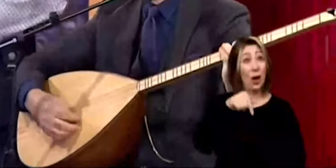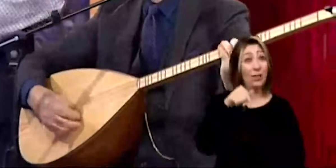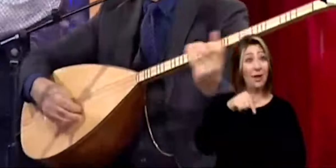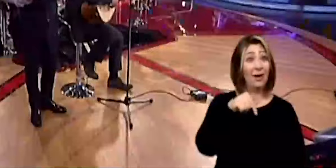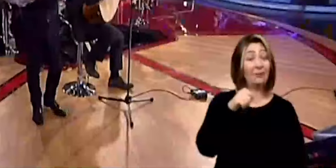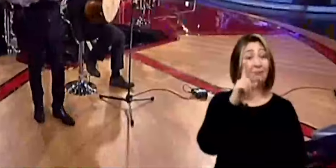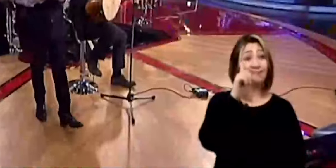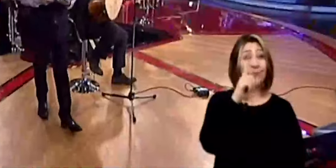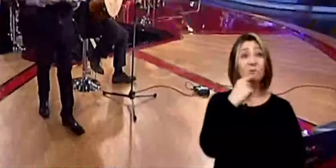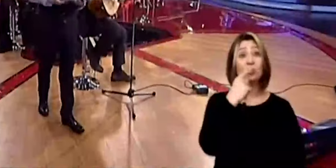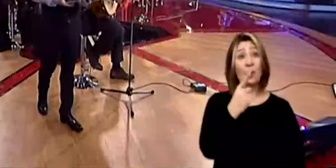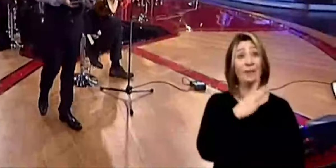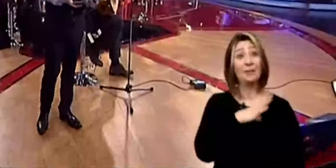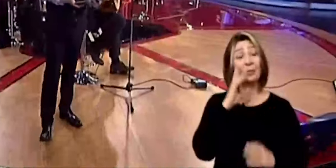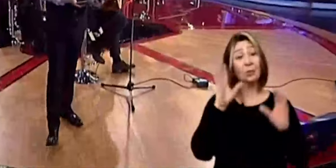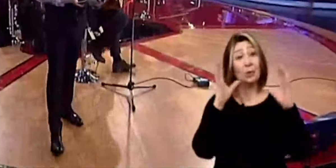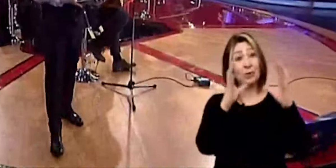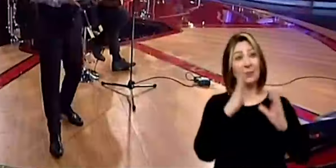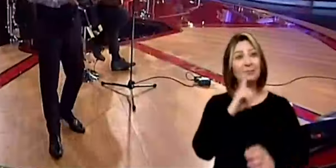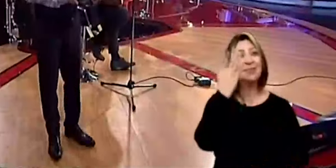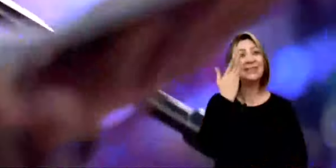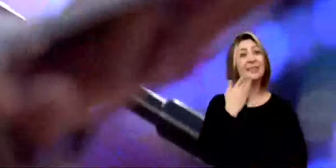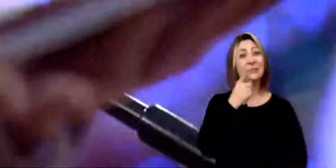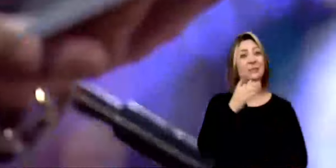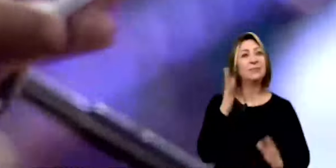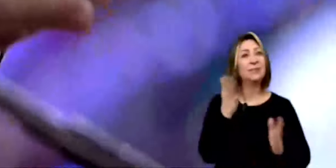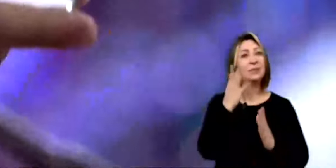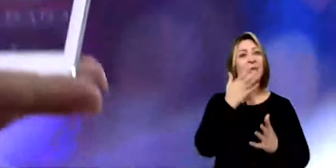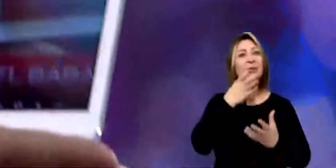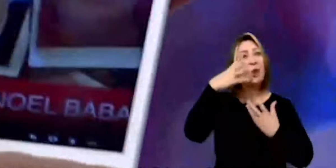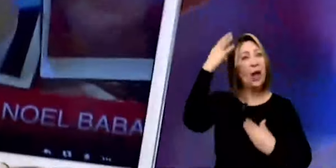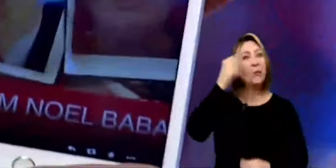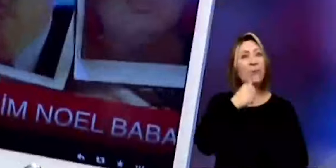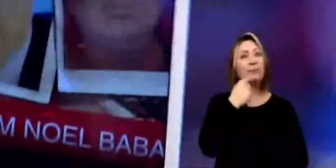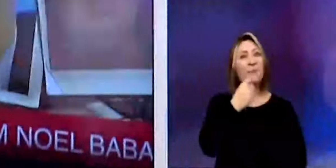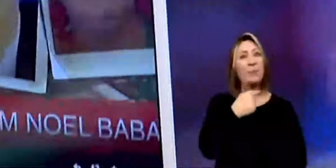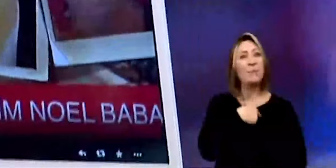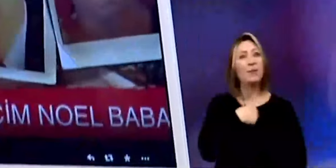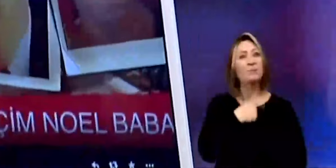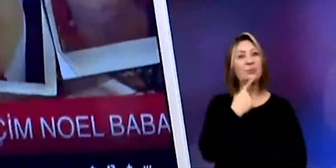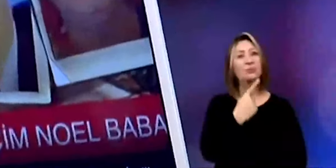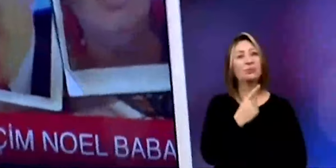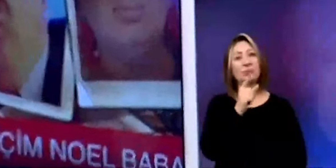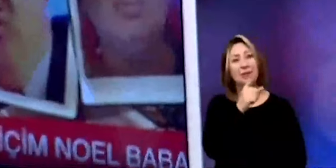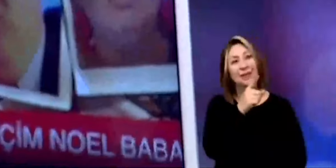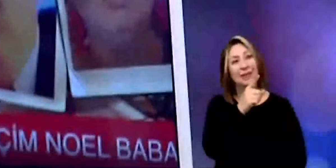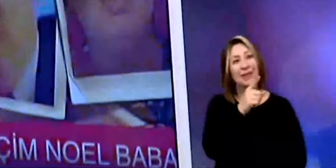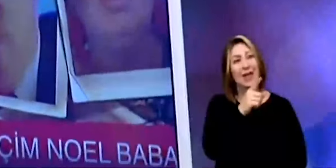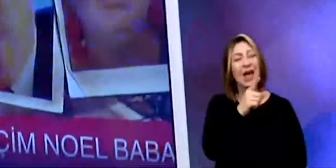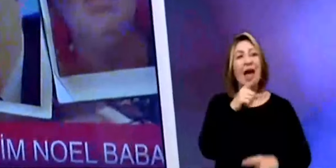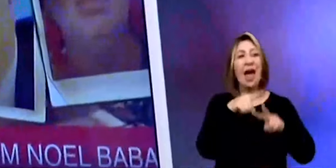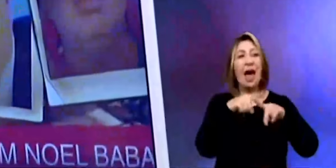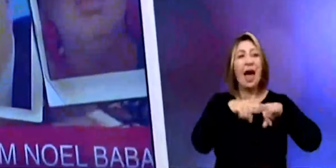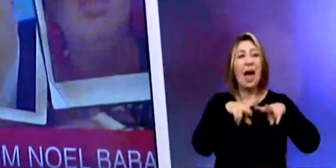Bu arada... şunu göstermek istiyorum. Bakınız bir izleyicimiz ne biçim Noel Baba diye benim sözüm üzerine